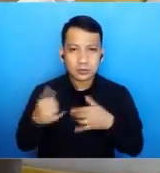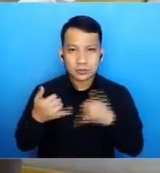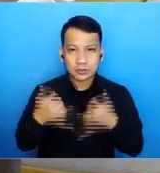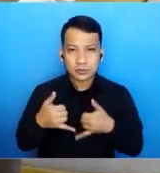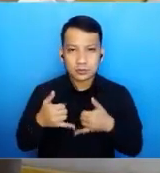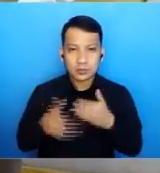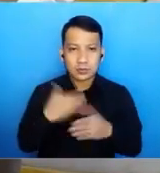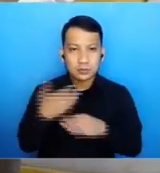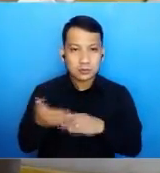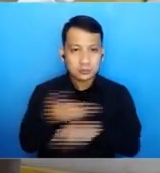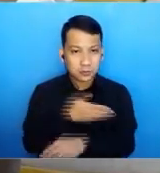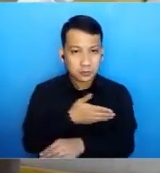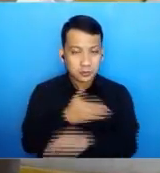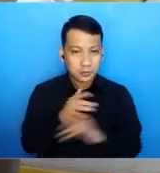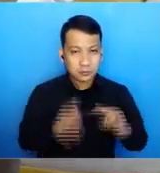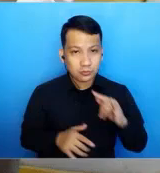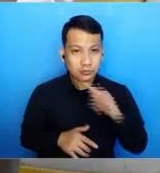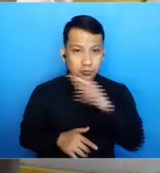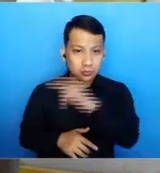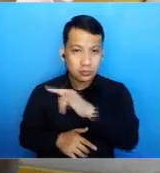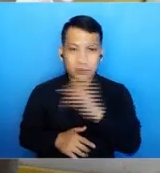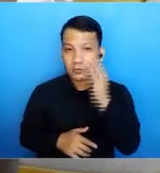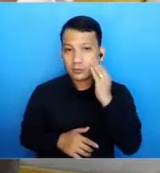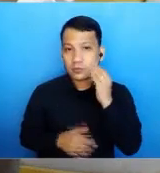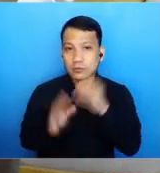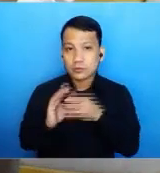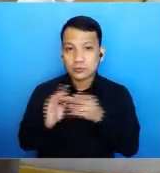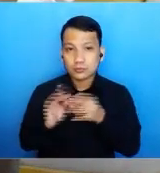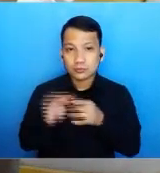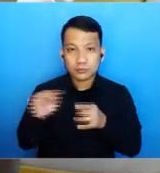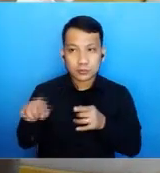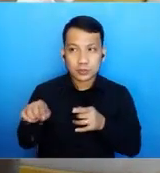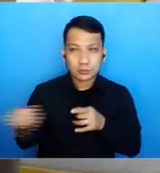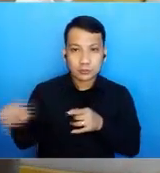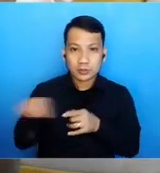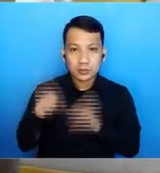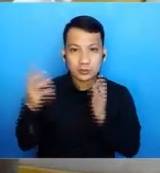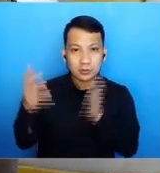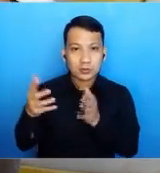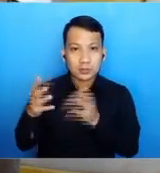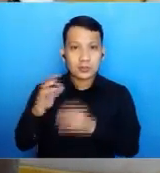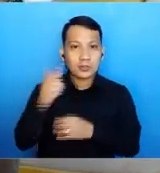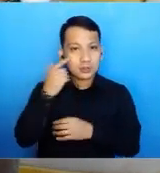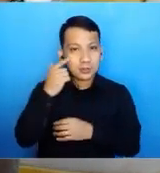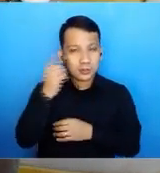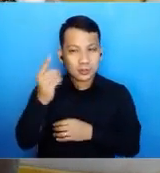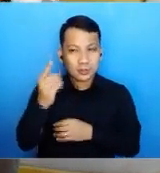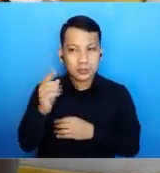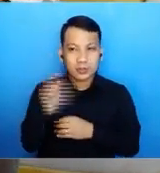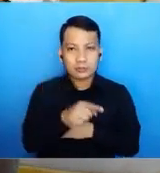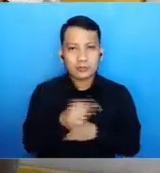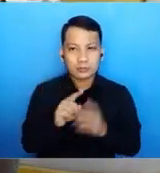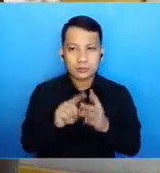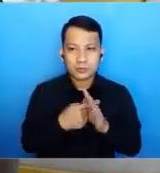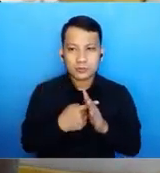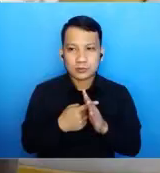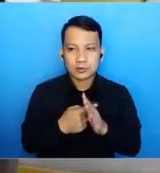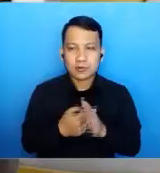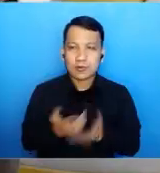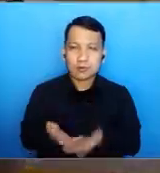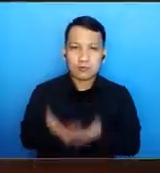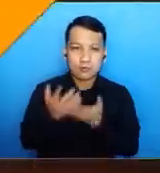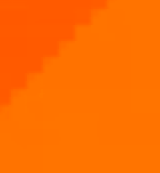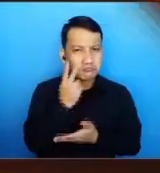sa Paralympic stage, abay nakakwentuhan ko ang isa sa athletes na si Gary Behino about his humble beginnings. Nakakabilib, let's watch